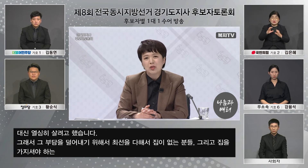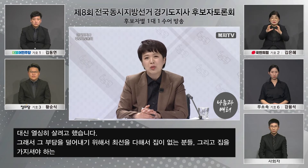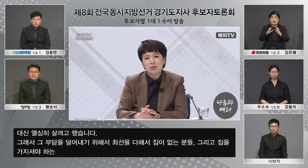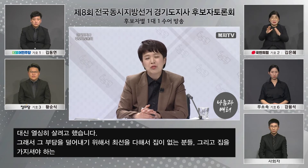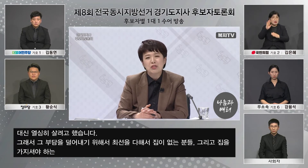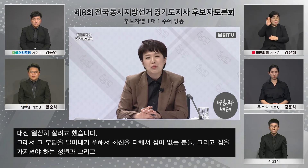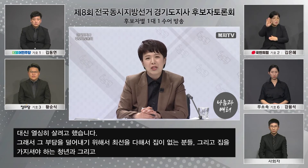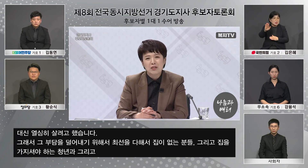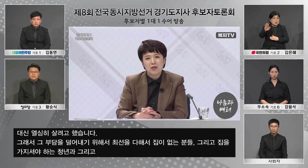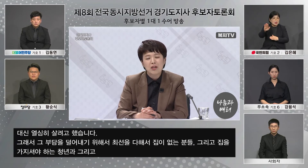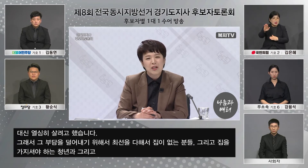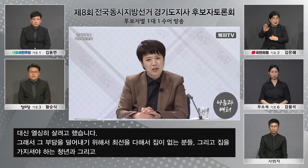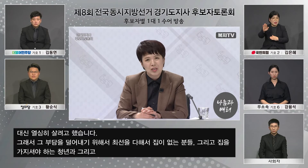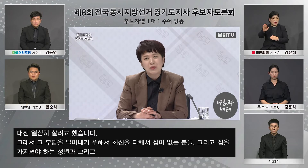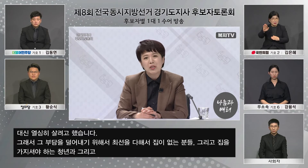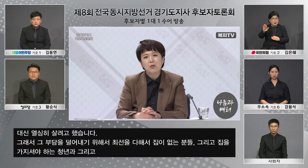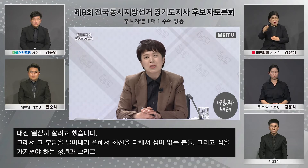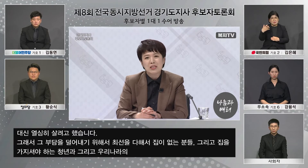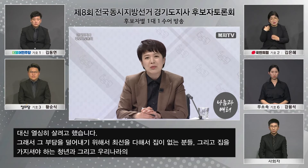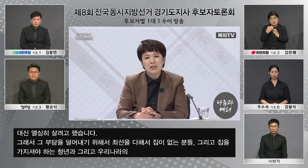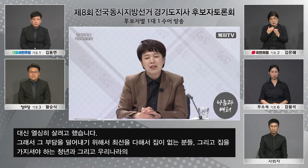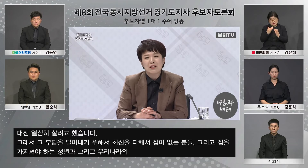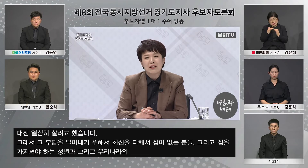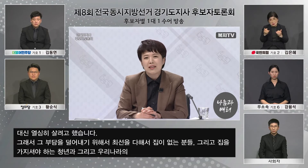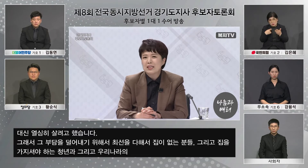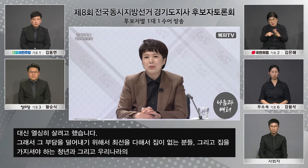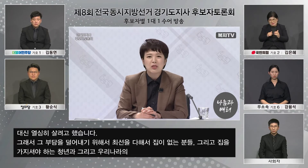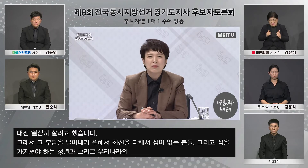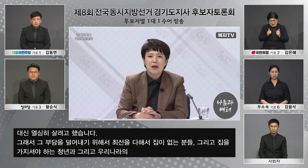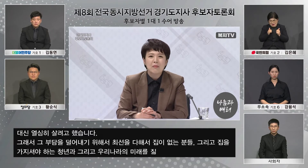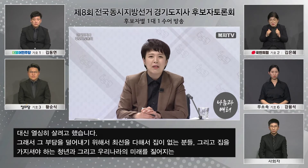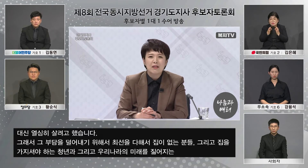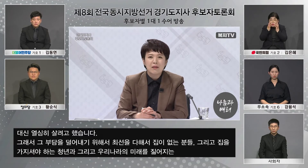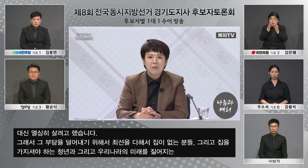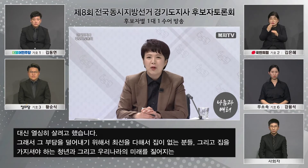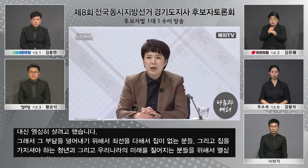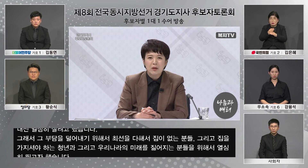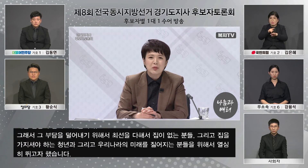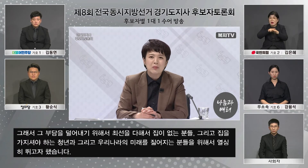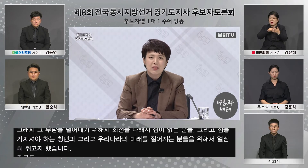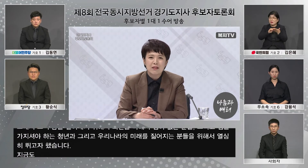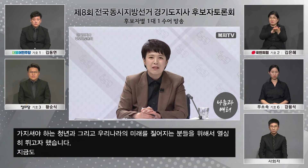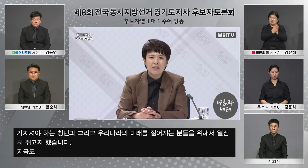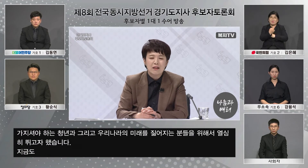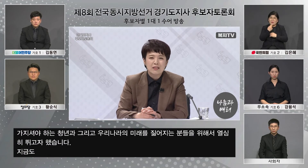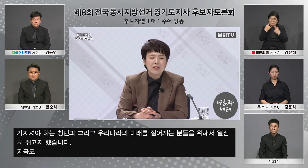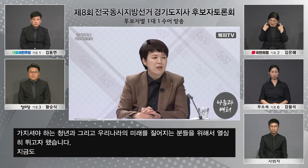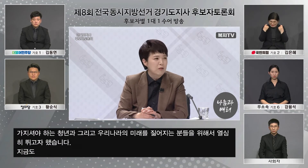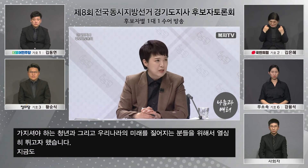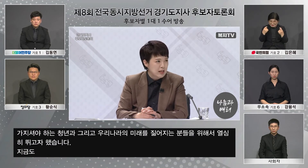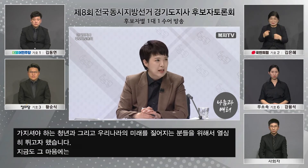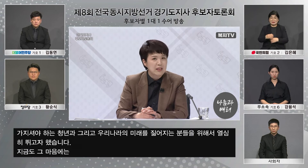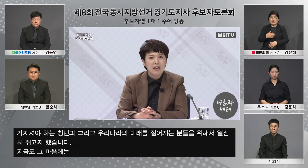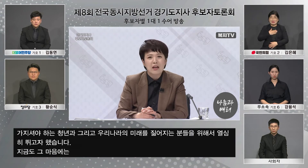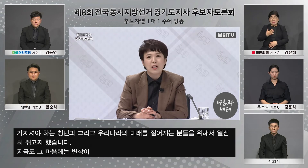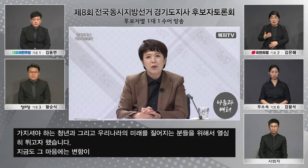미래를 짊어지는 분들을 위해서 열심히 뛰고자 했습니다. 지금도 그 마음엔 변함이 없습니다. 제